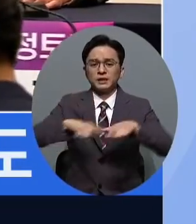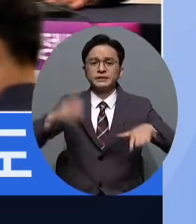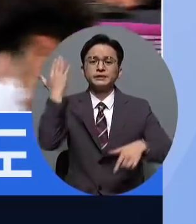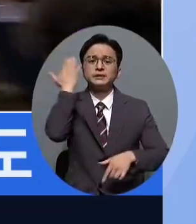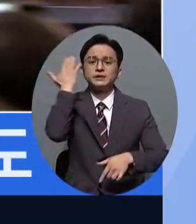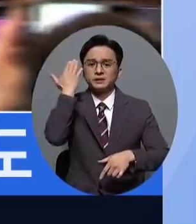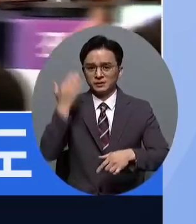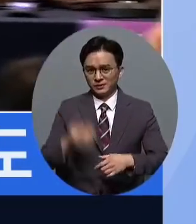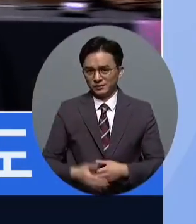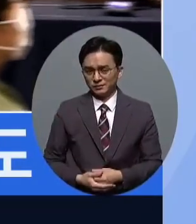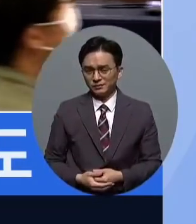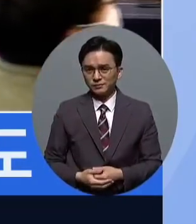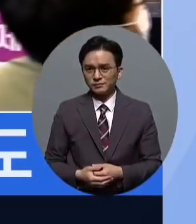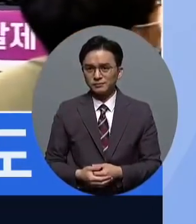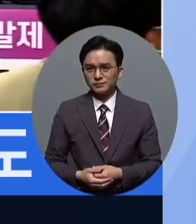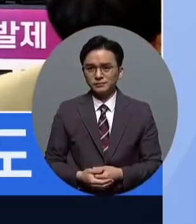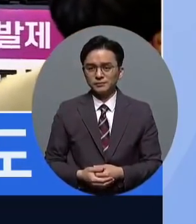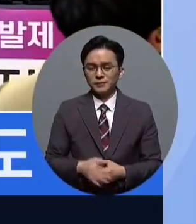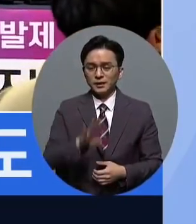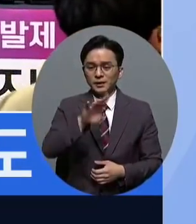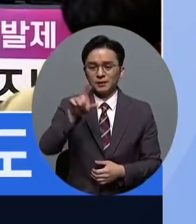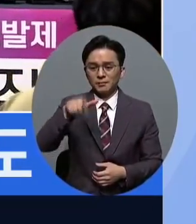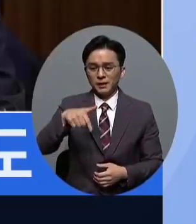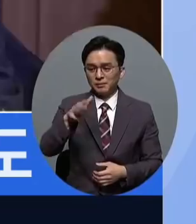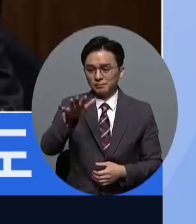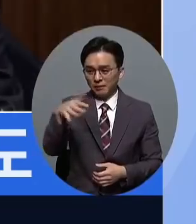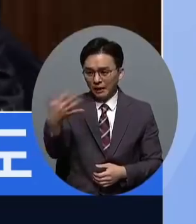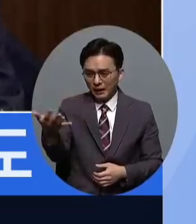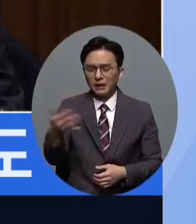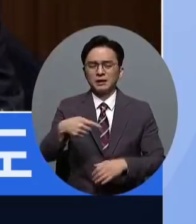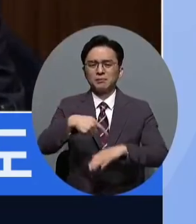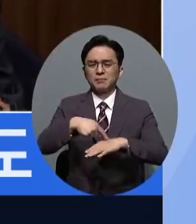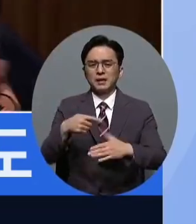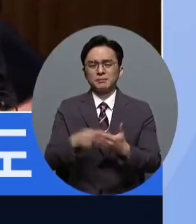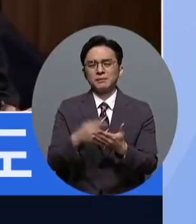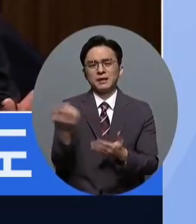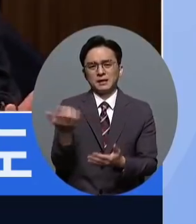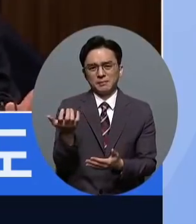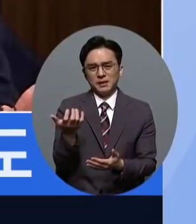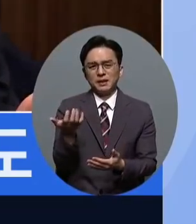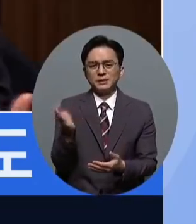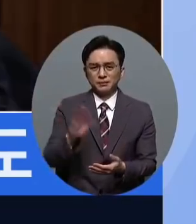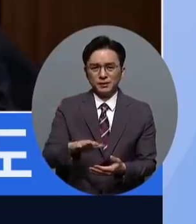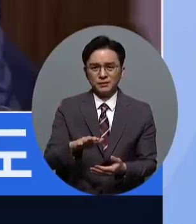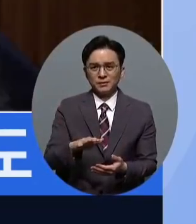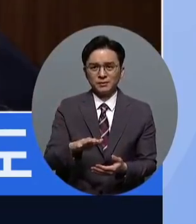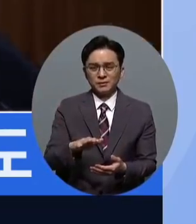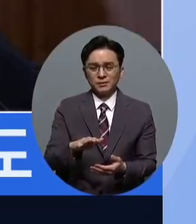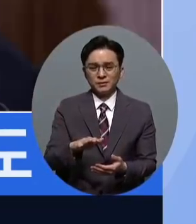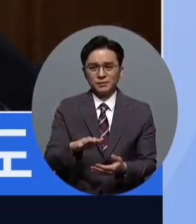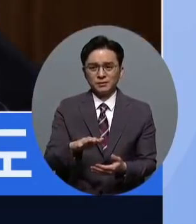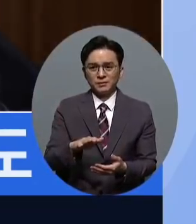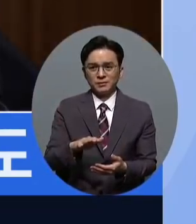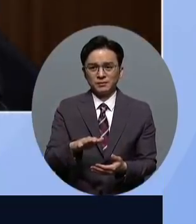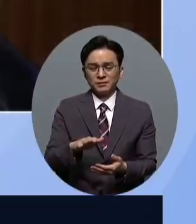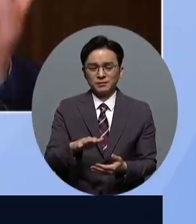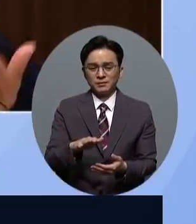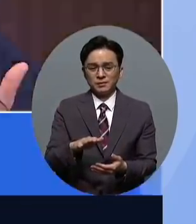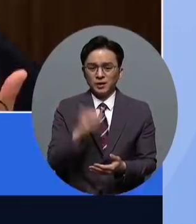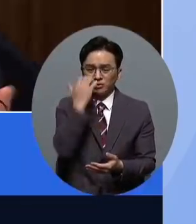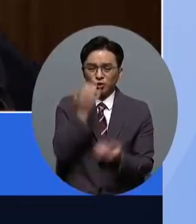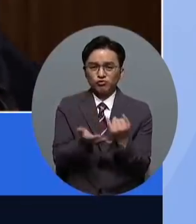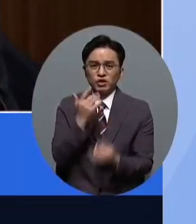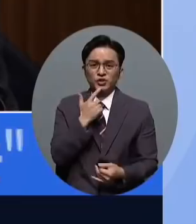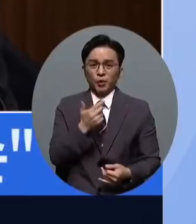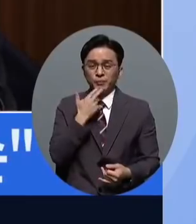그런 부분과 관련해서 고인이 사망한 부분에 대해서는 안타깝지만 그것을 입증을 하지 못하고 종결된 사건에 대해서 없다라고 전제하는 것도